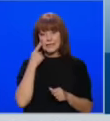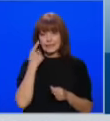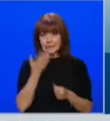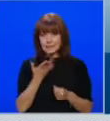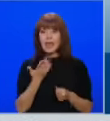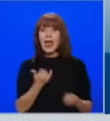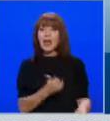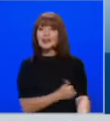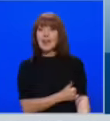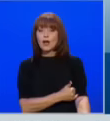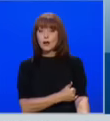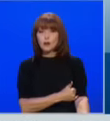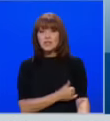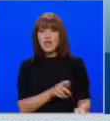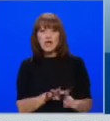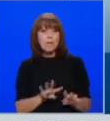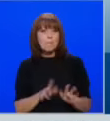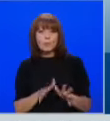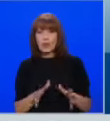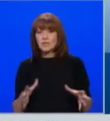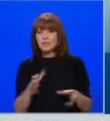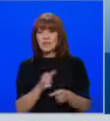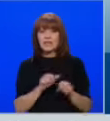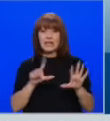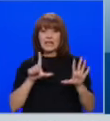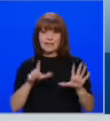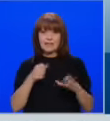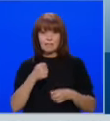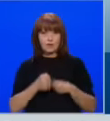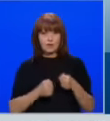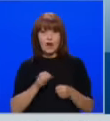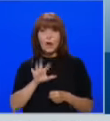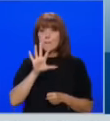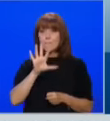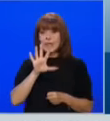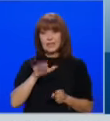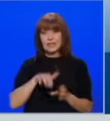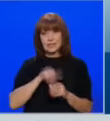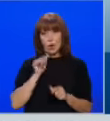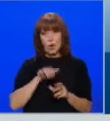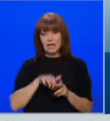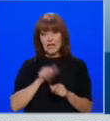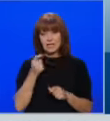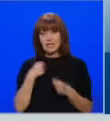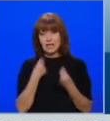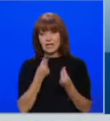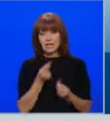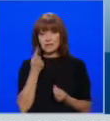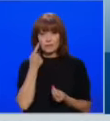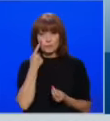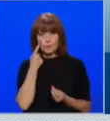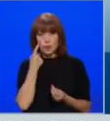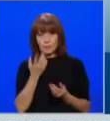наркотични вещества или техни аналози са засечени да шофират 7 водачи, а 5 са отказали да дадат проба, съобщиха от